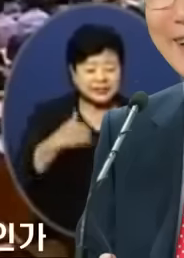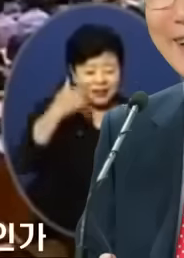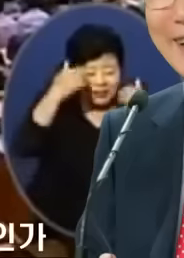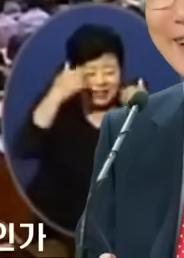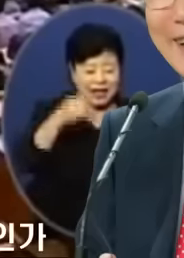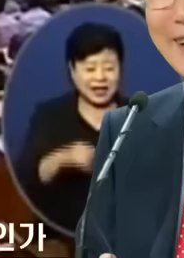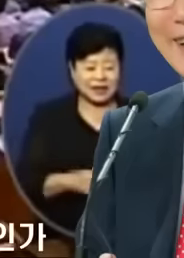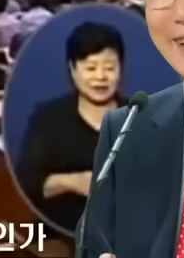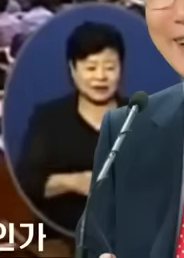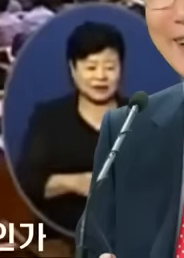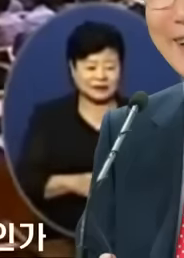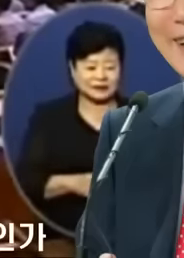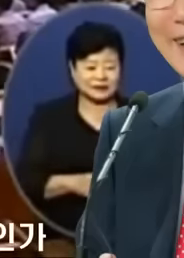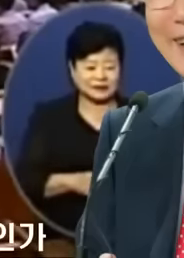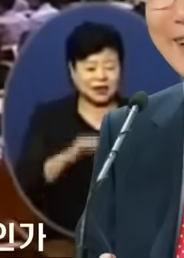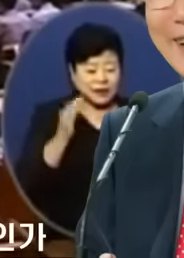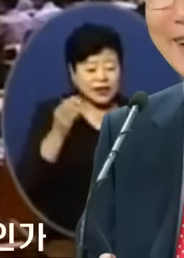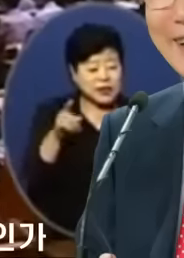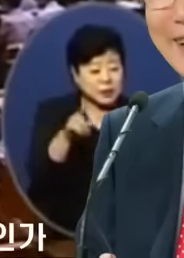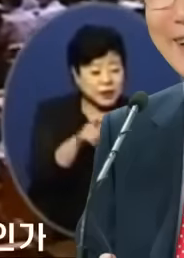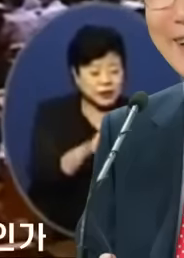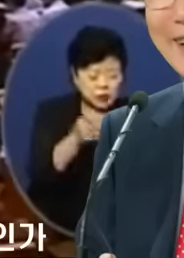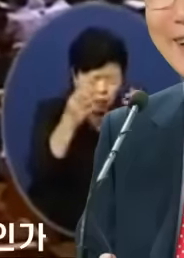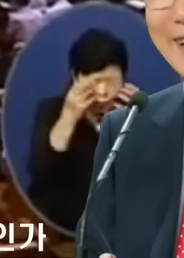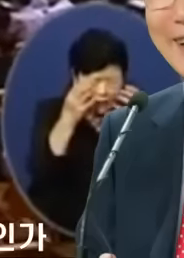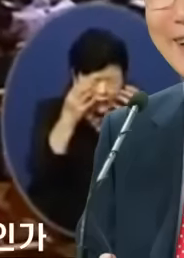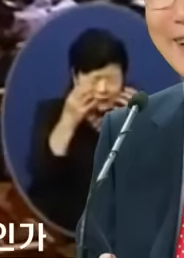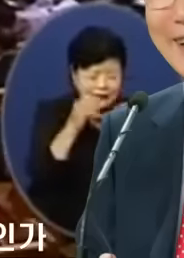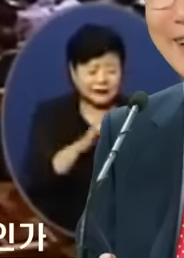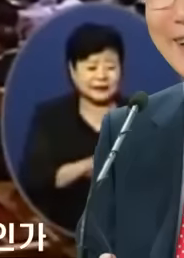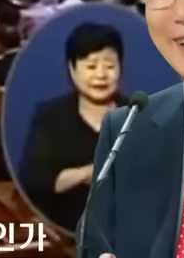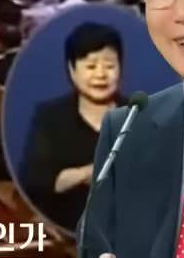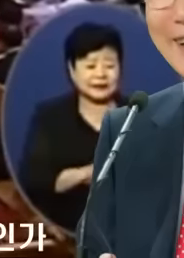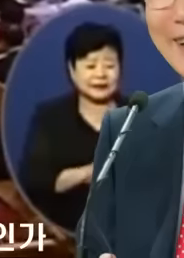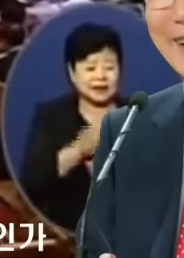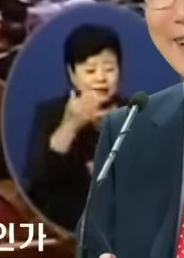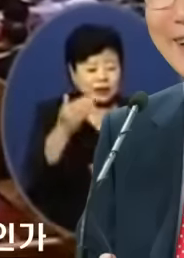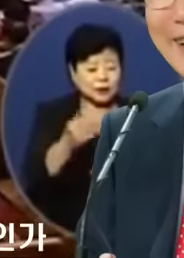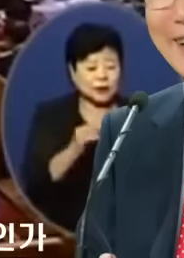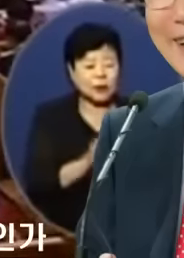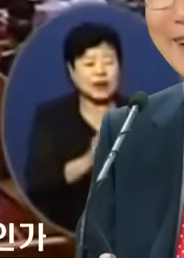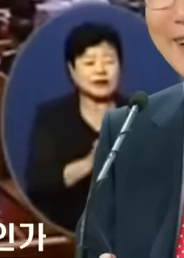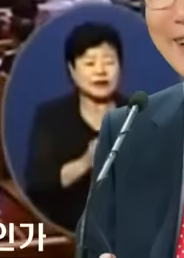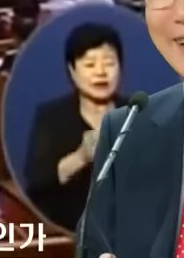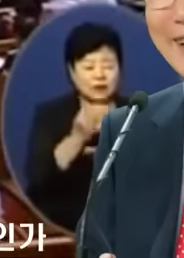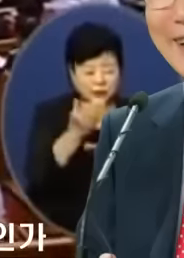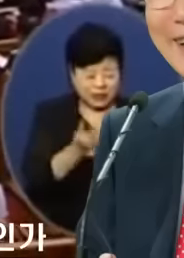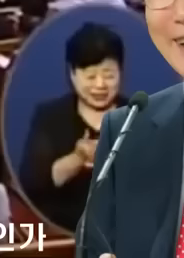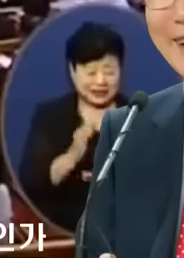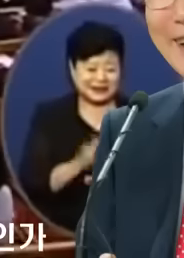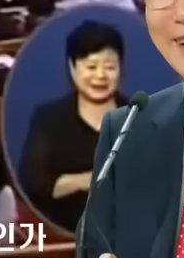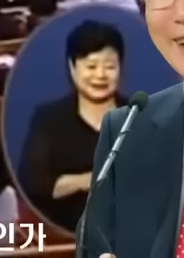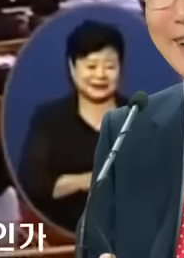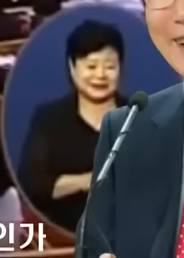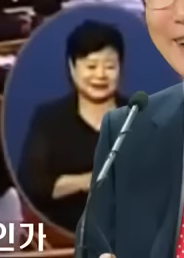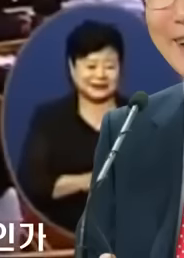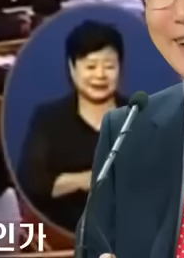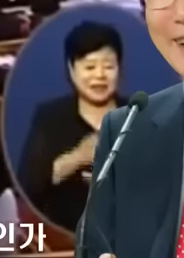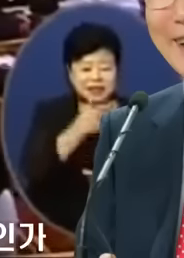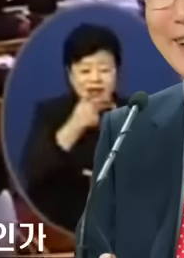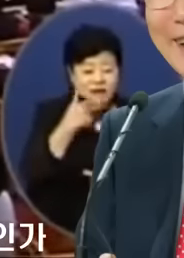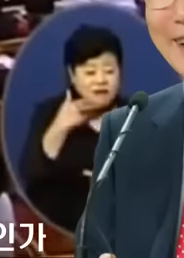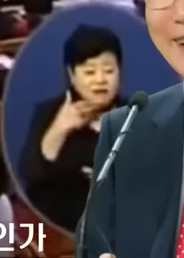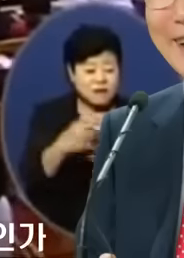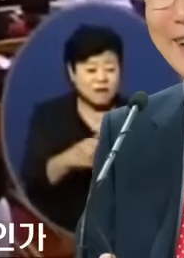성장하고 씩씩하게 자라기 위해서는 고난을 여러분 환영해야 되는 것입니다. 영국